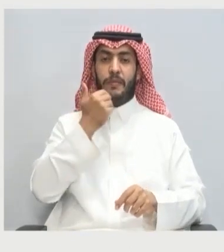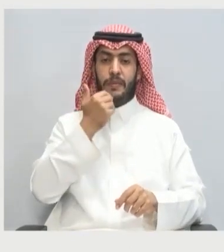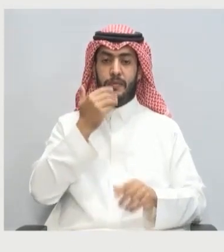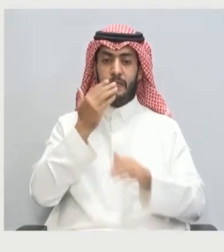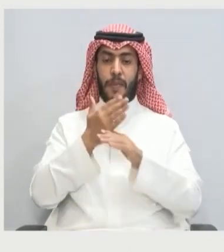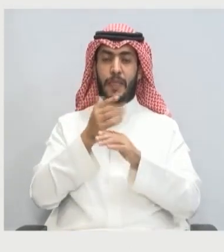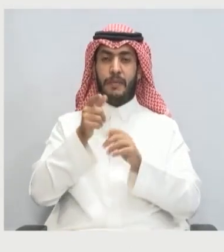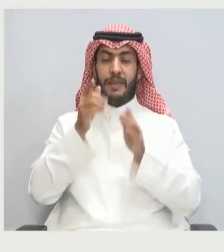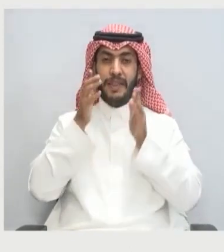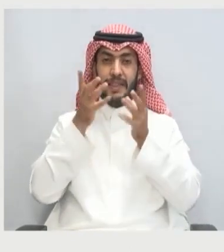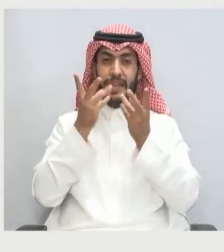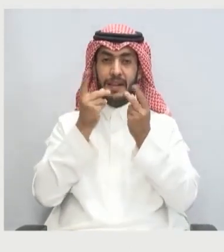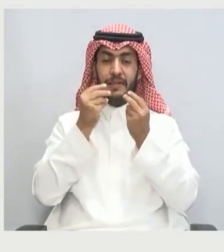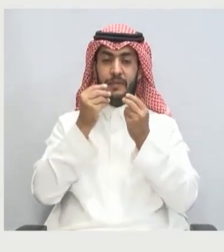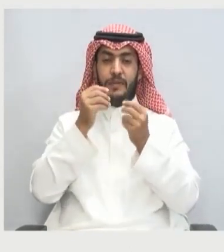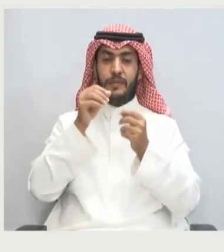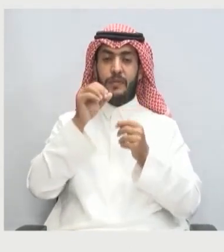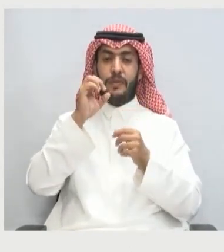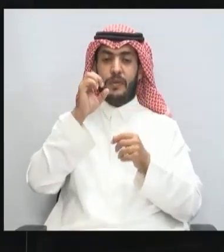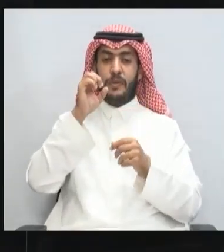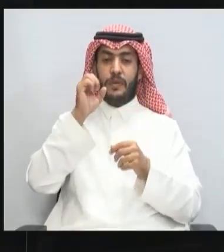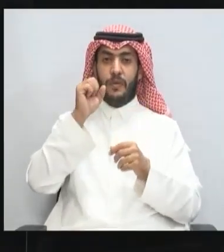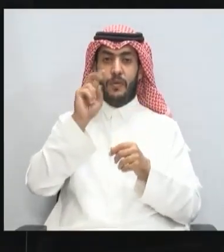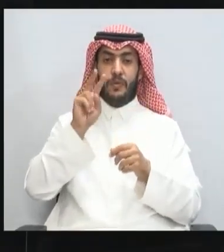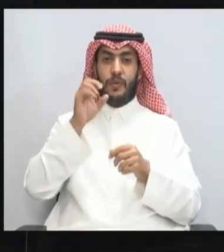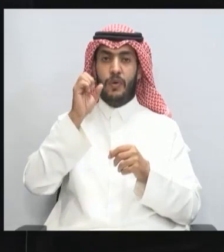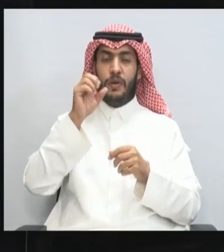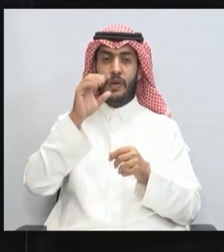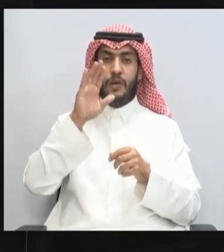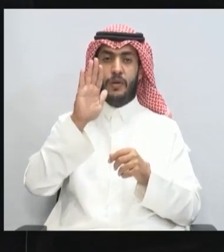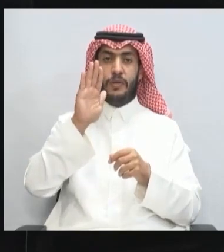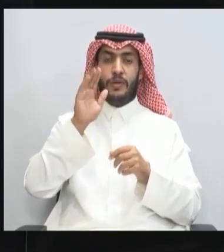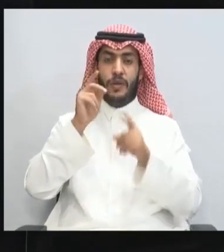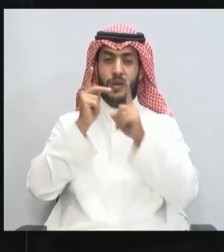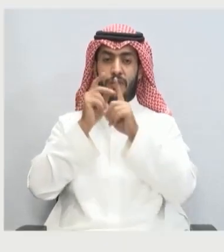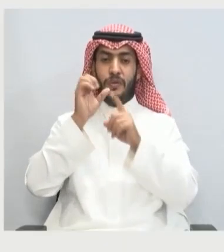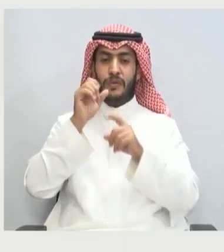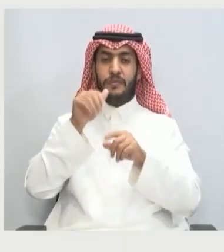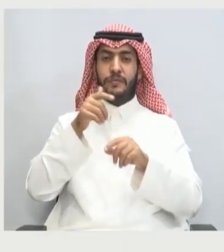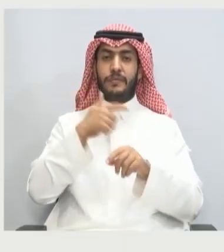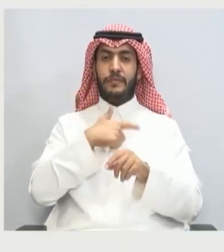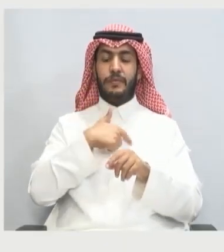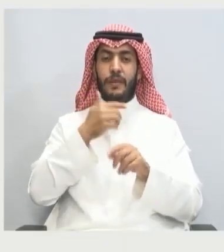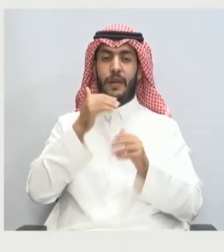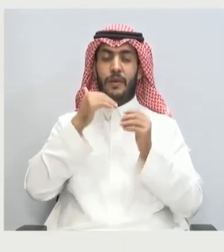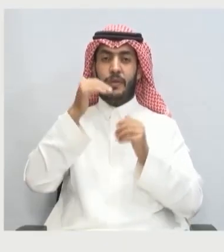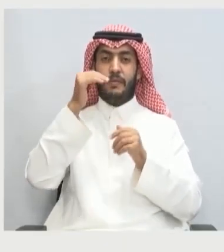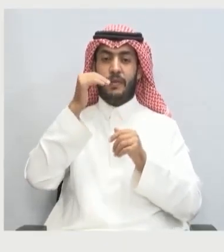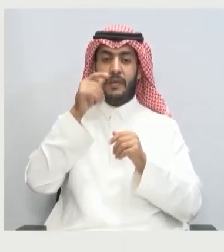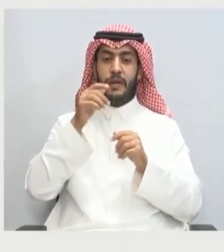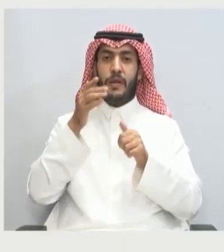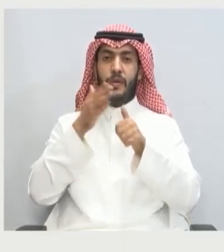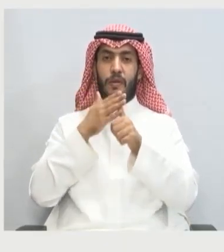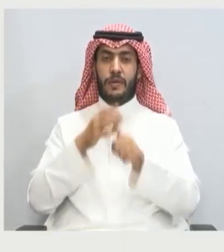ان التركيز ال22 مرفوع للاس واحد لذلك هو من الرتبه